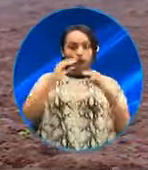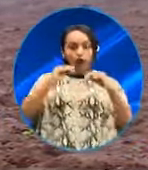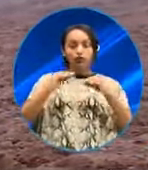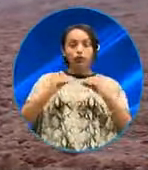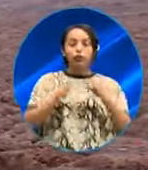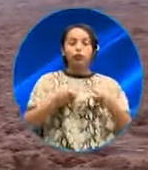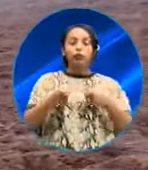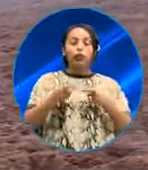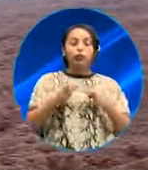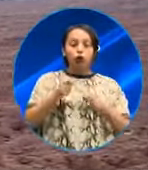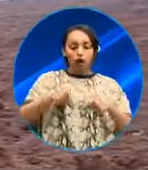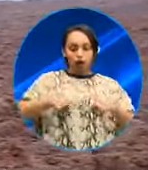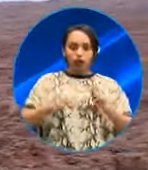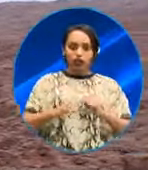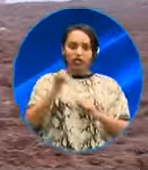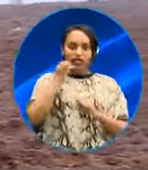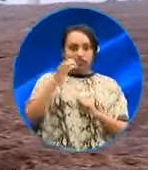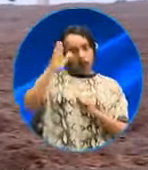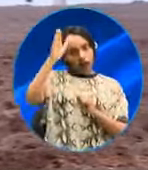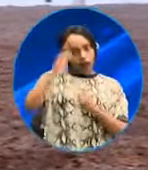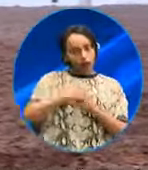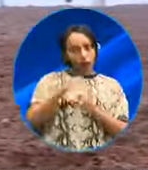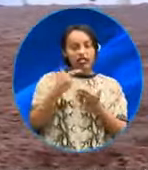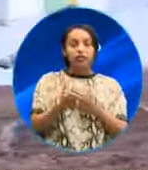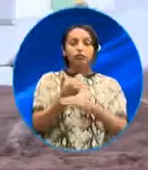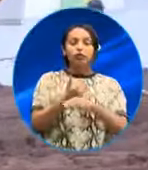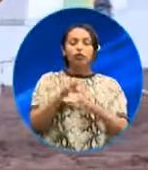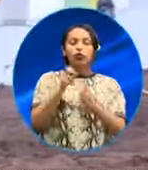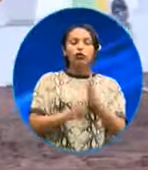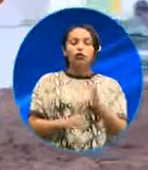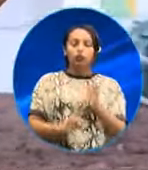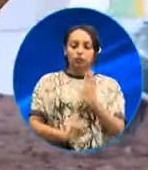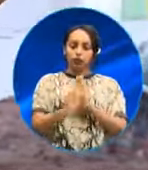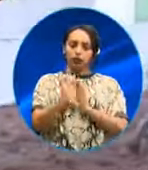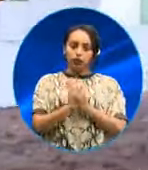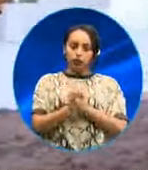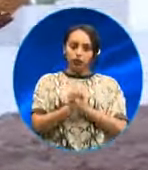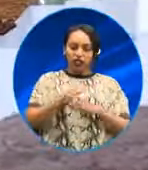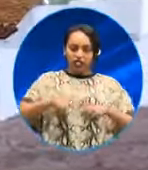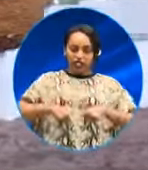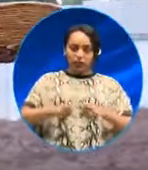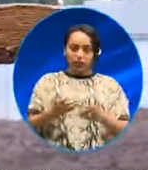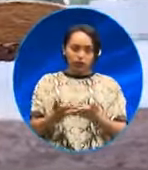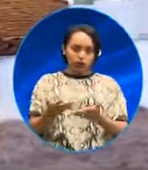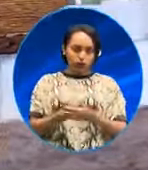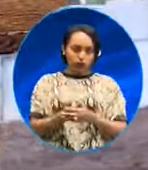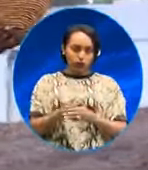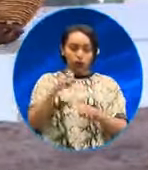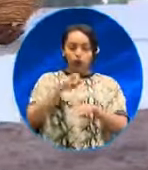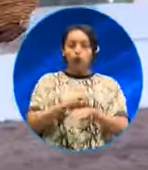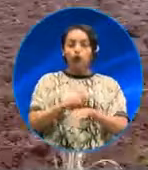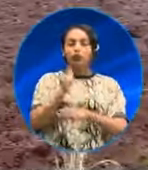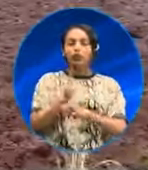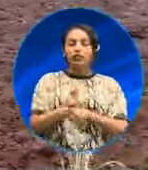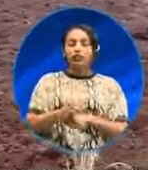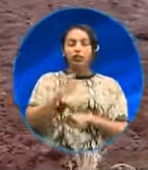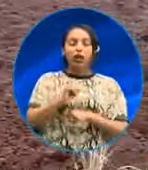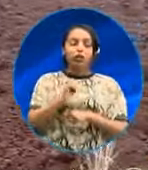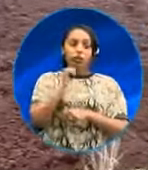ያስተማሩ የሚያስተዳድሩት አርሶ አደር ጽጌ ጌታቸው ከዚህ ቀደም ምርታማነትን የሚያሳድጉ የግብርና ግብአቶችን በወቅቱና